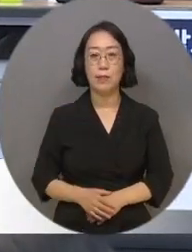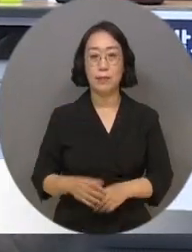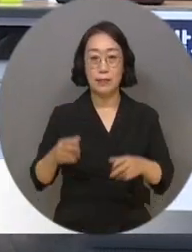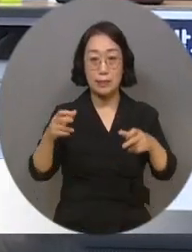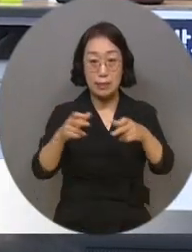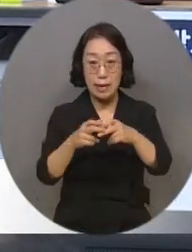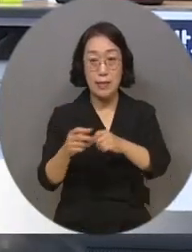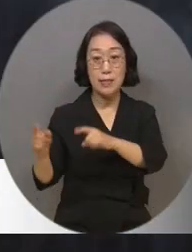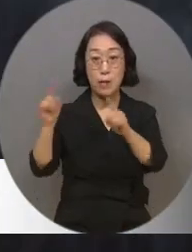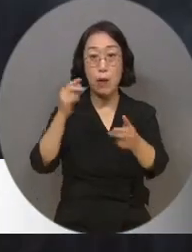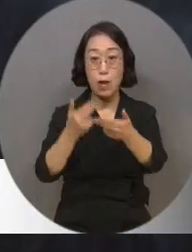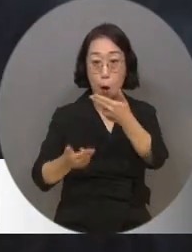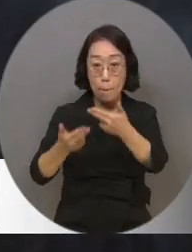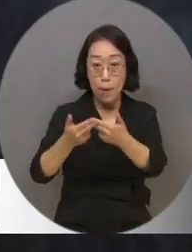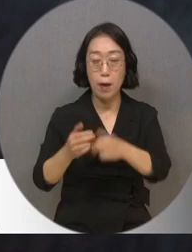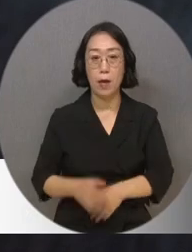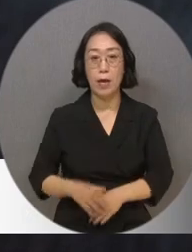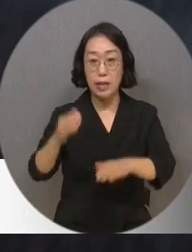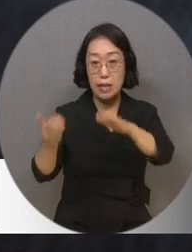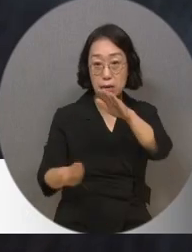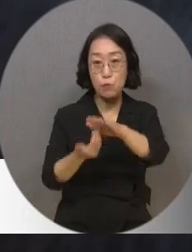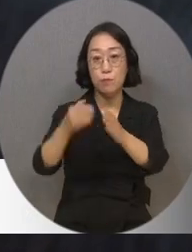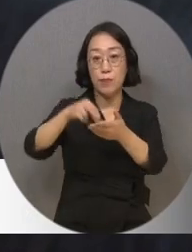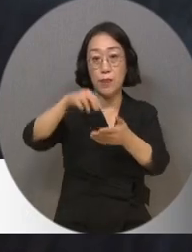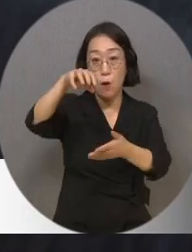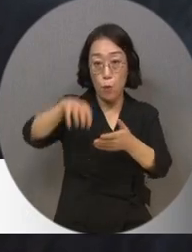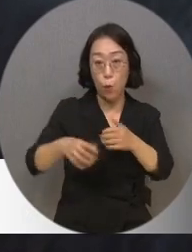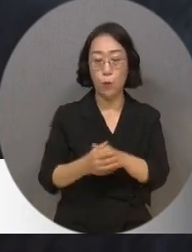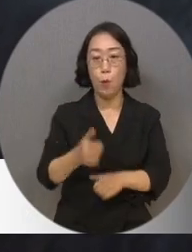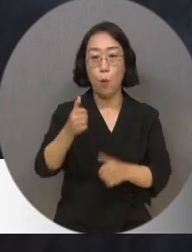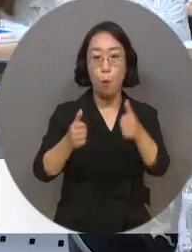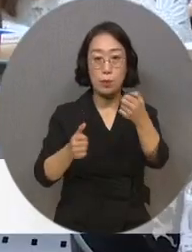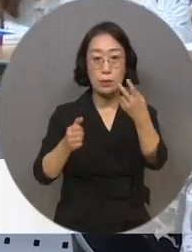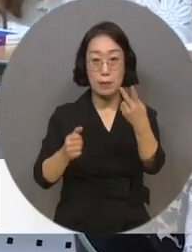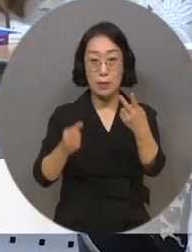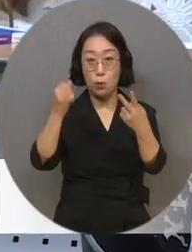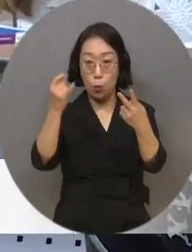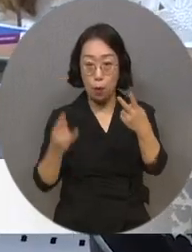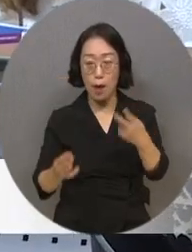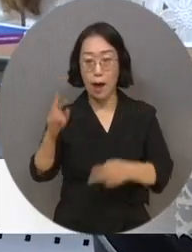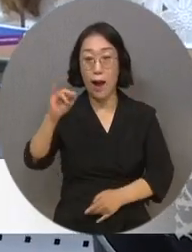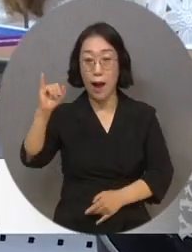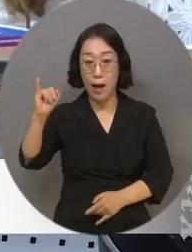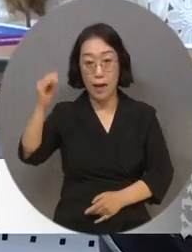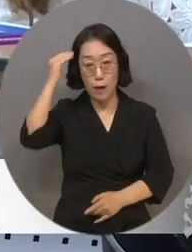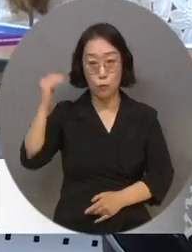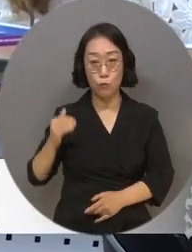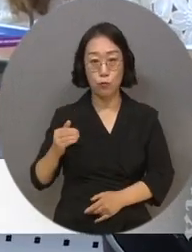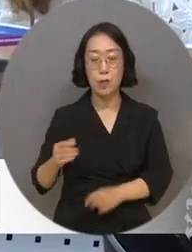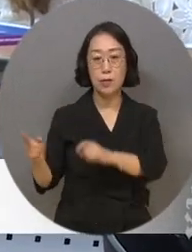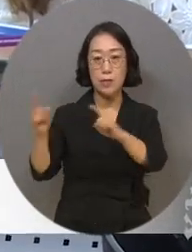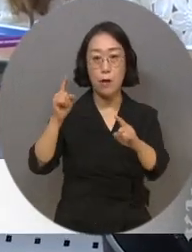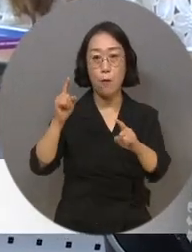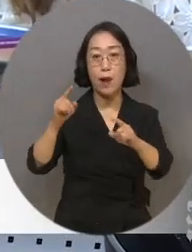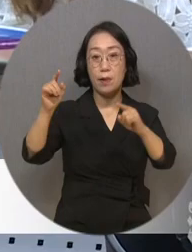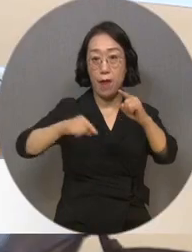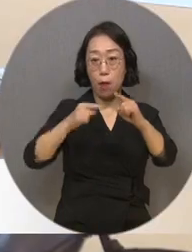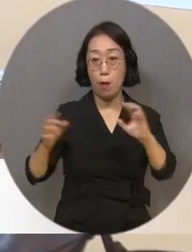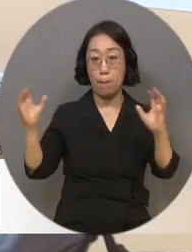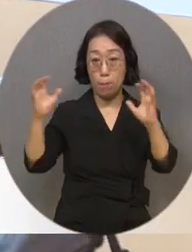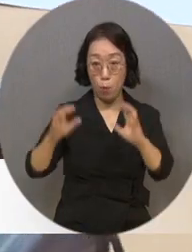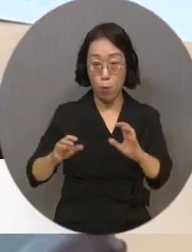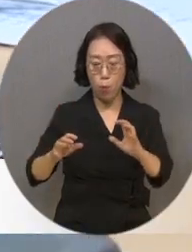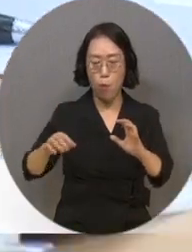한국장애인재활협회가 지난 18일 여의도 이룸센터에서 제52회 RI코리아 재활대회를 열고 국내외 다양한